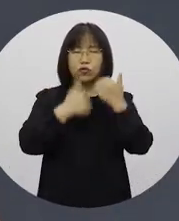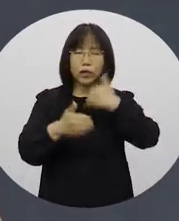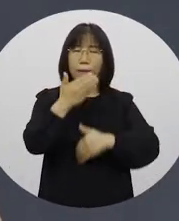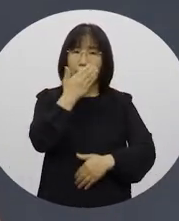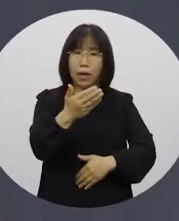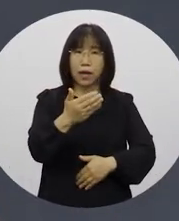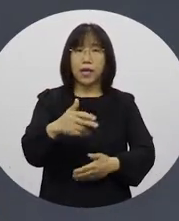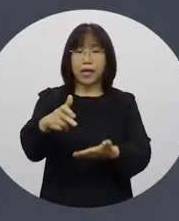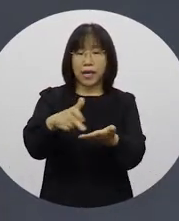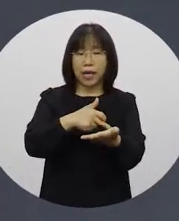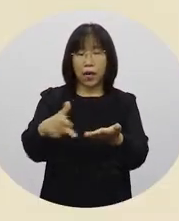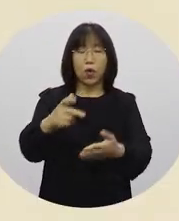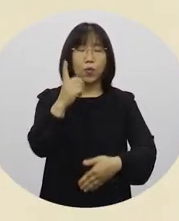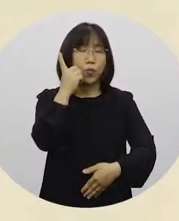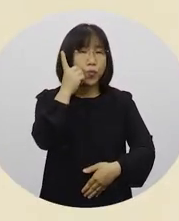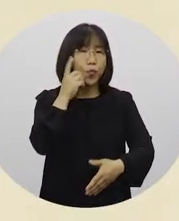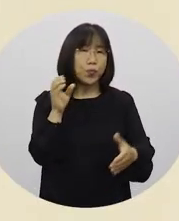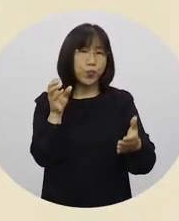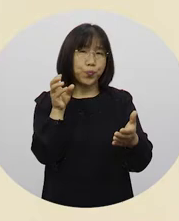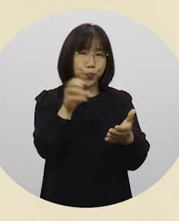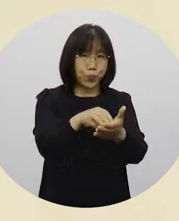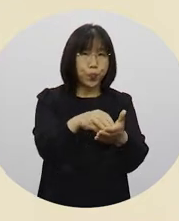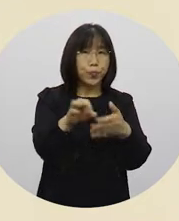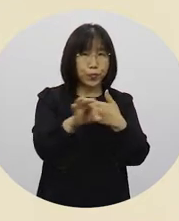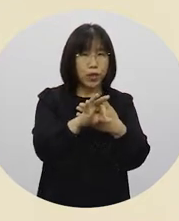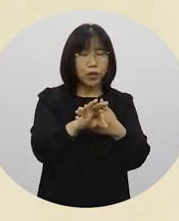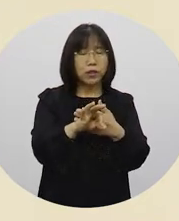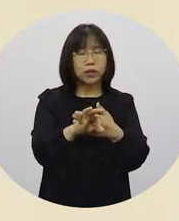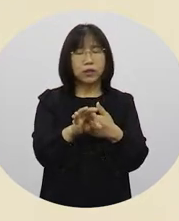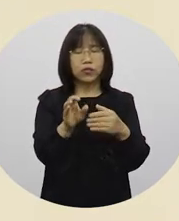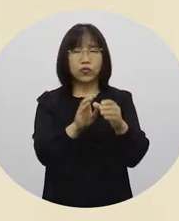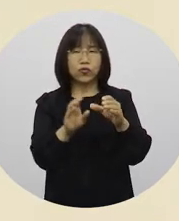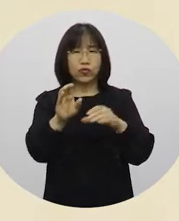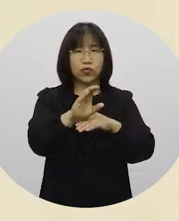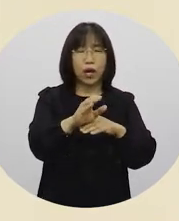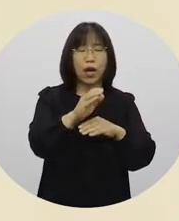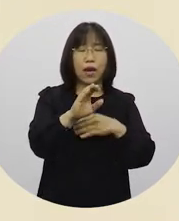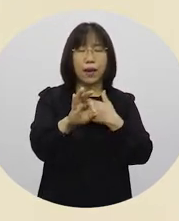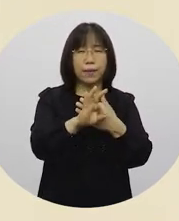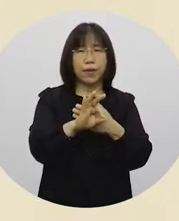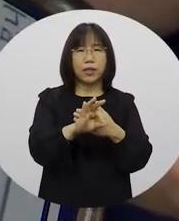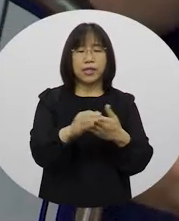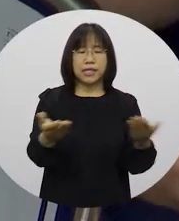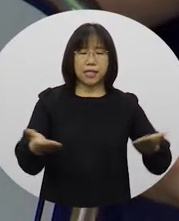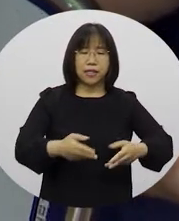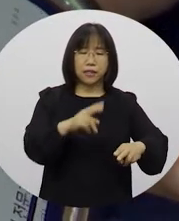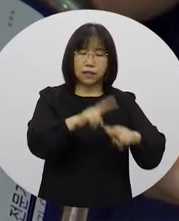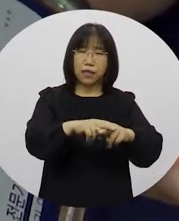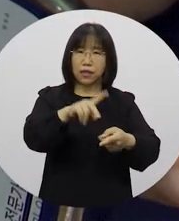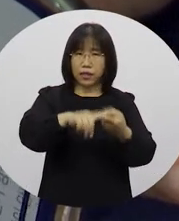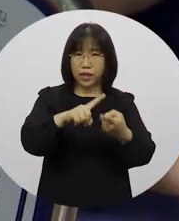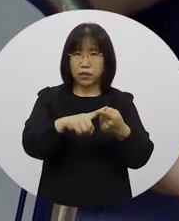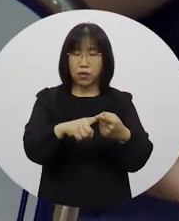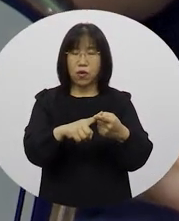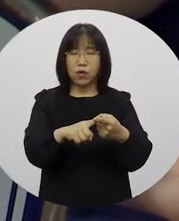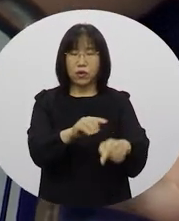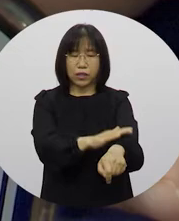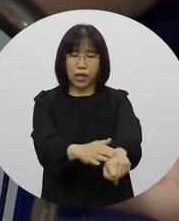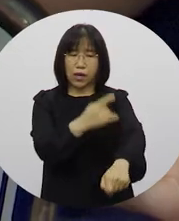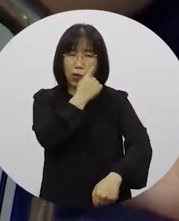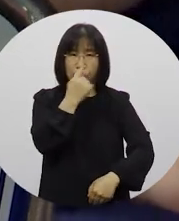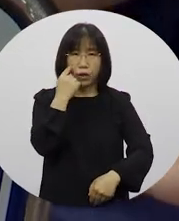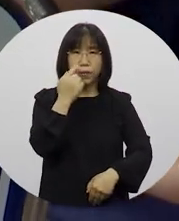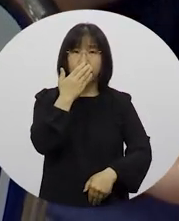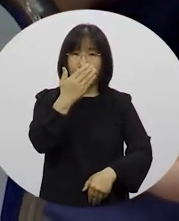휴대전화에 카카오톡이 설치되어 있으면 회원가입 등 별도의 절차 없이 채널 추가만으로 일자리 관련 정보를 언제